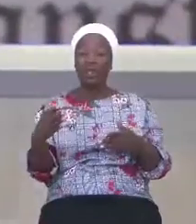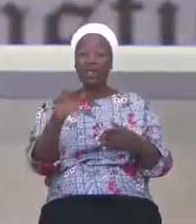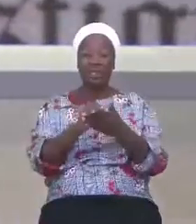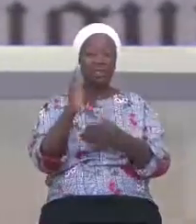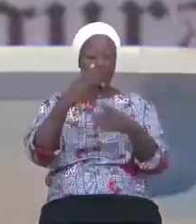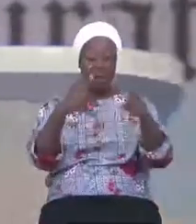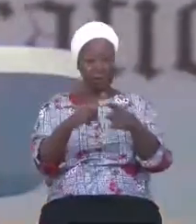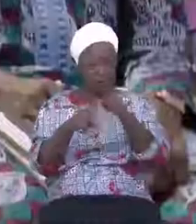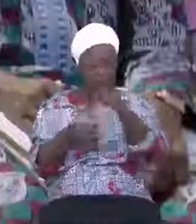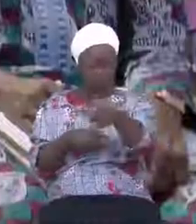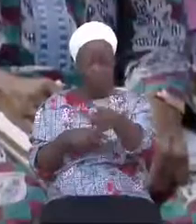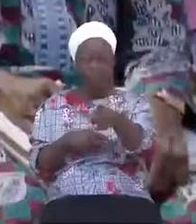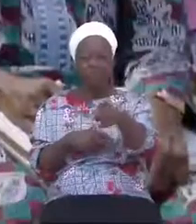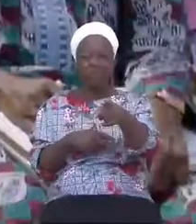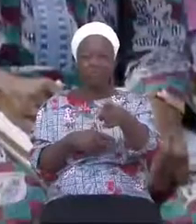qui t'arrivera.